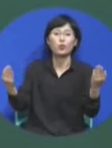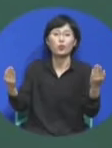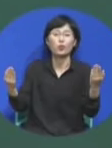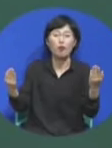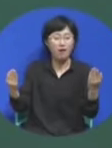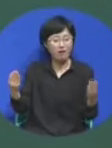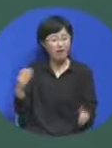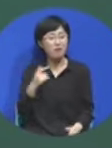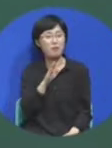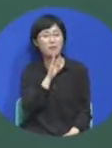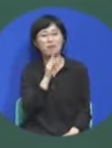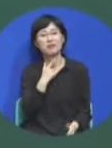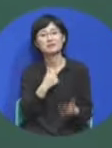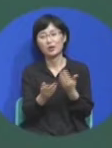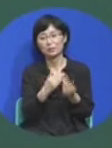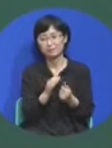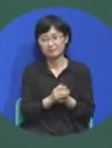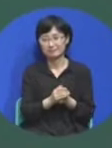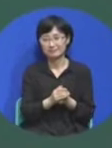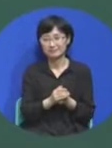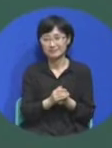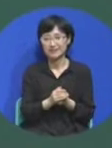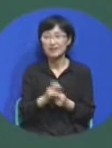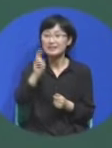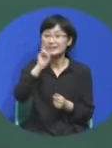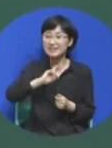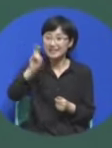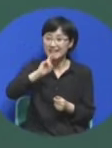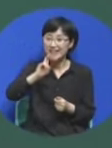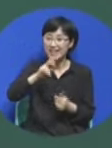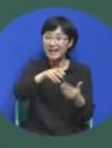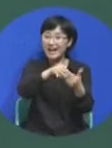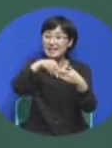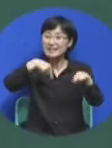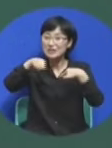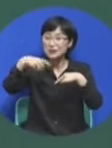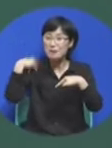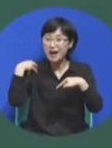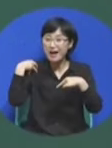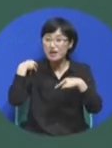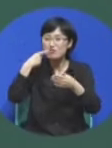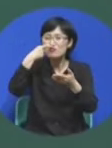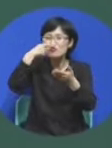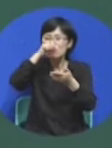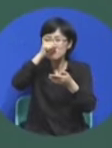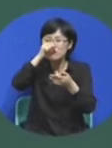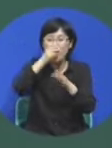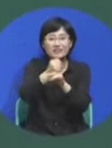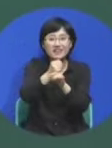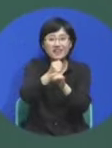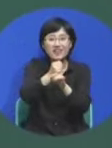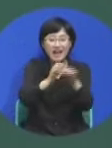那也是带领赞美的人用热情来带领的时候，圣徒的心门就会打开。 가장 찬송 인도하기 좋은 시간이 오전 10시 시간하고 저녁 7시 시간이에요.